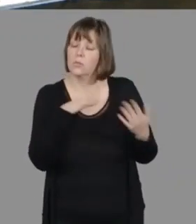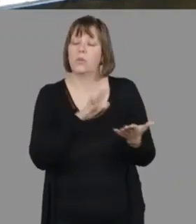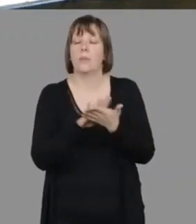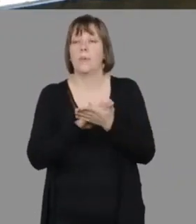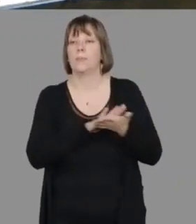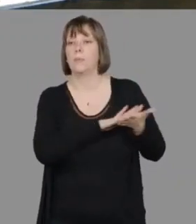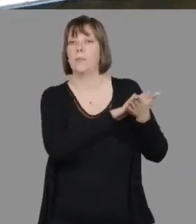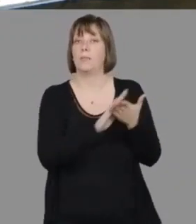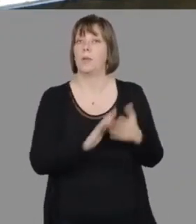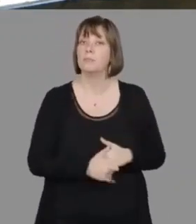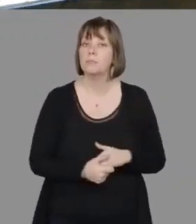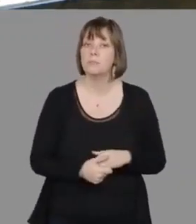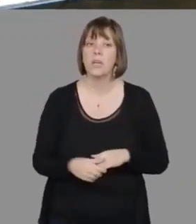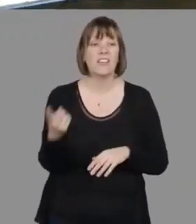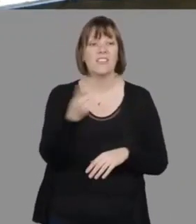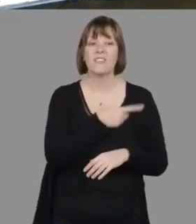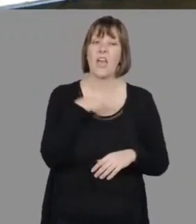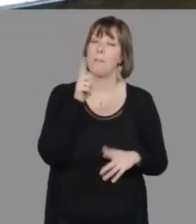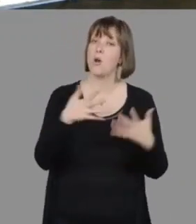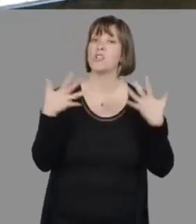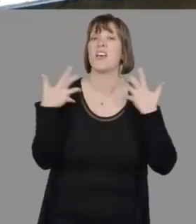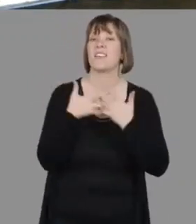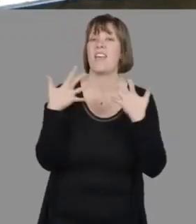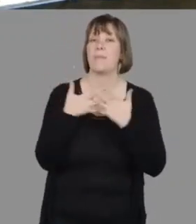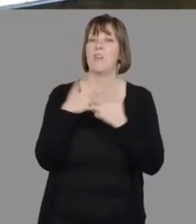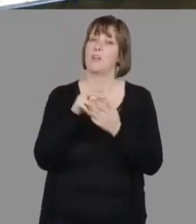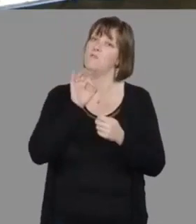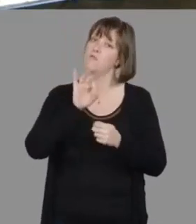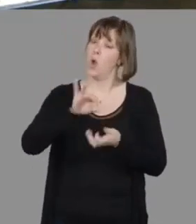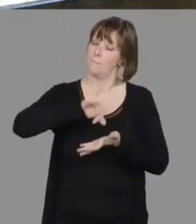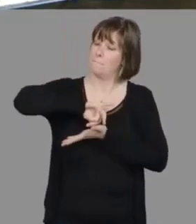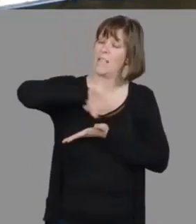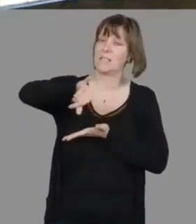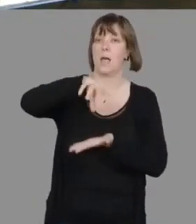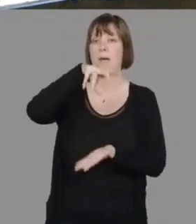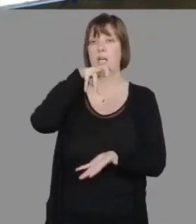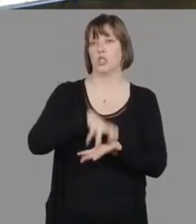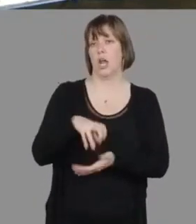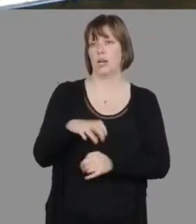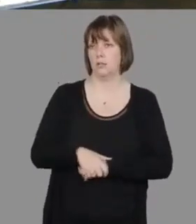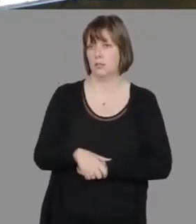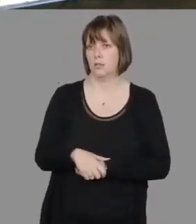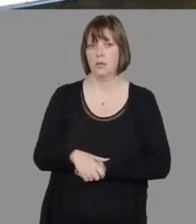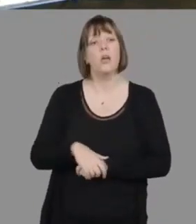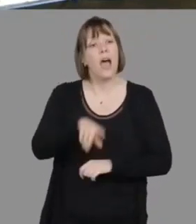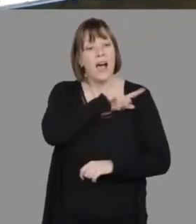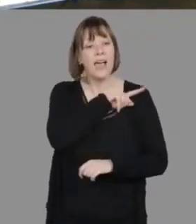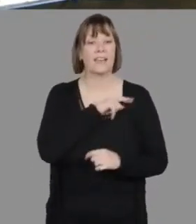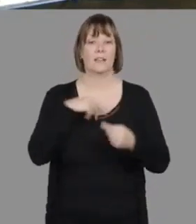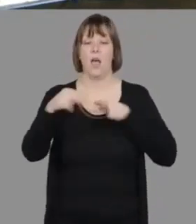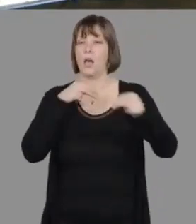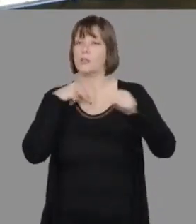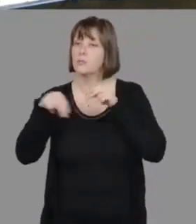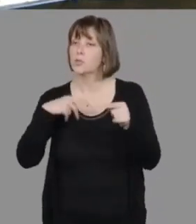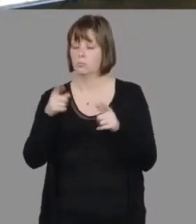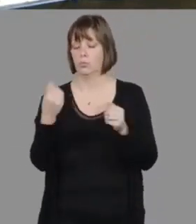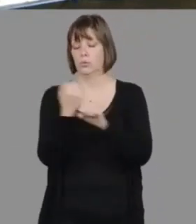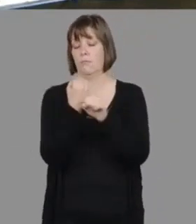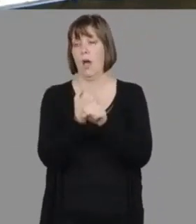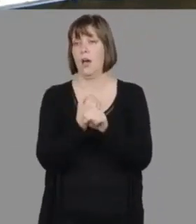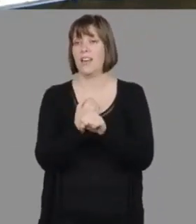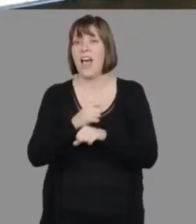trotzdem. Wir kämpfen für eine bezahlbare Stadt und geben eigene Antworten. Wir freuen